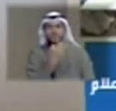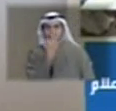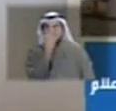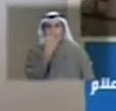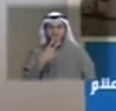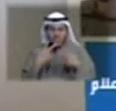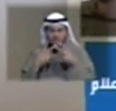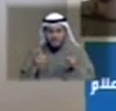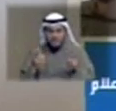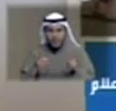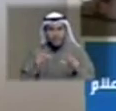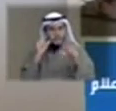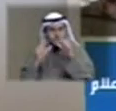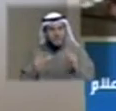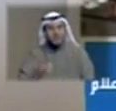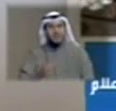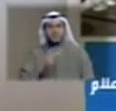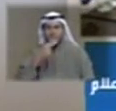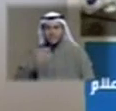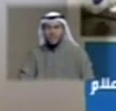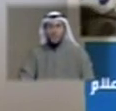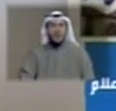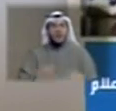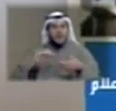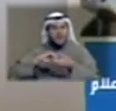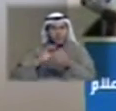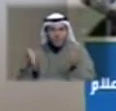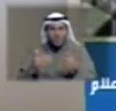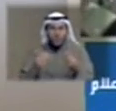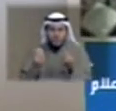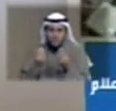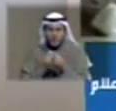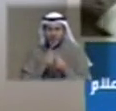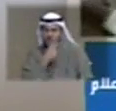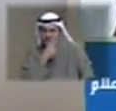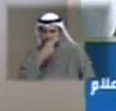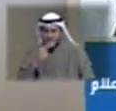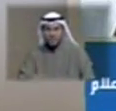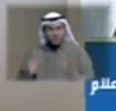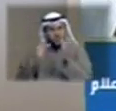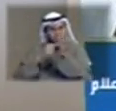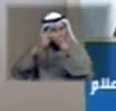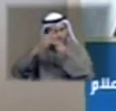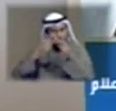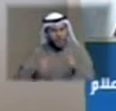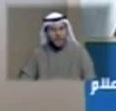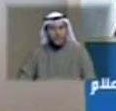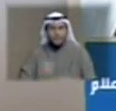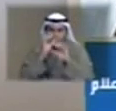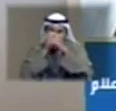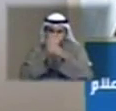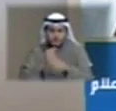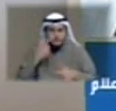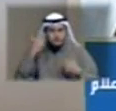فيه عدة جهات من البنك الدولي وصندوق النقد الدولي إضافة إلى جامعة الكويت ومعهد الأبحاث العلمية